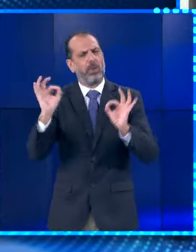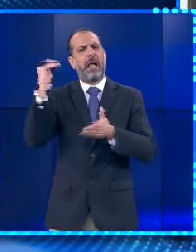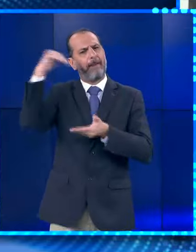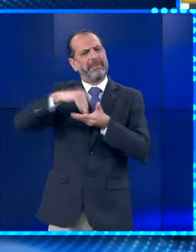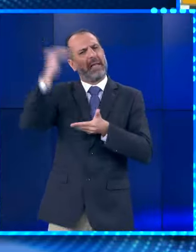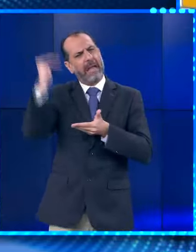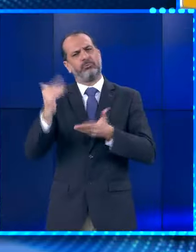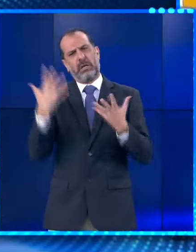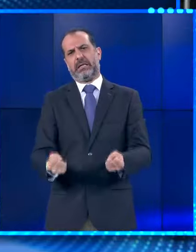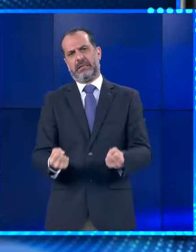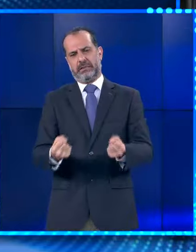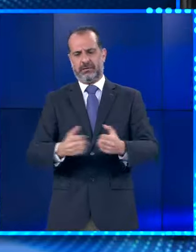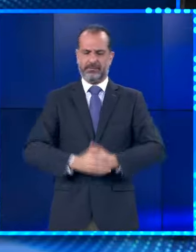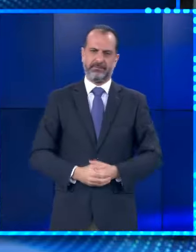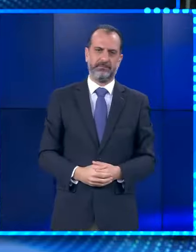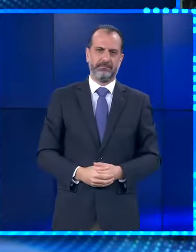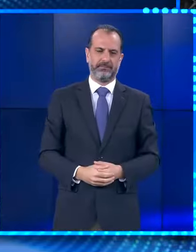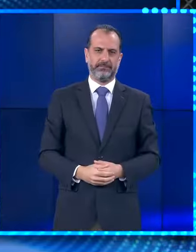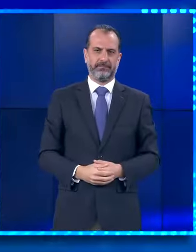υπήρχαν.